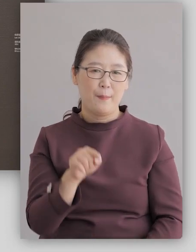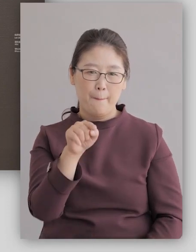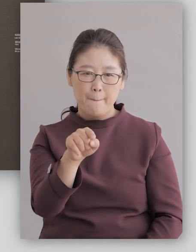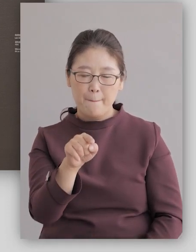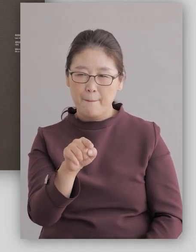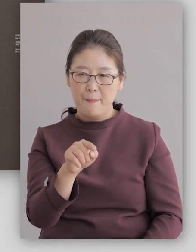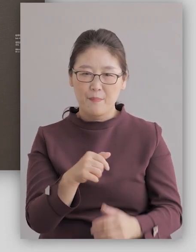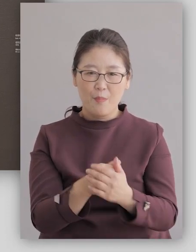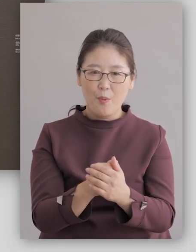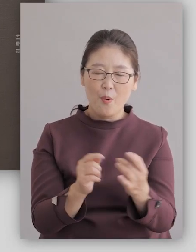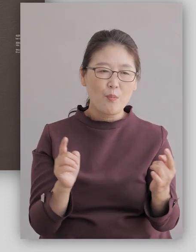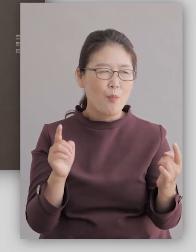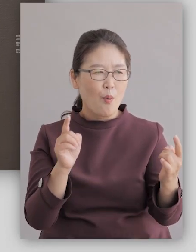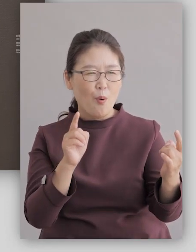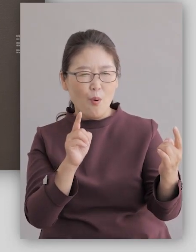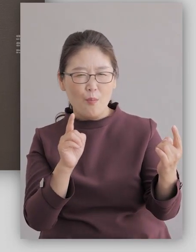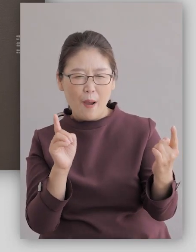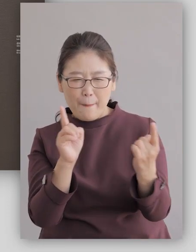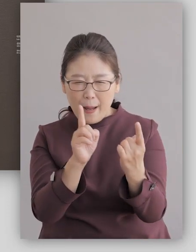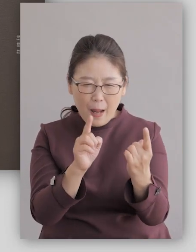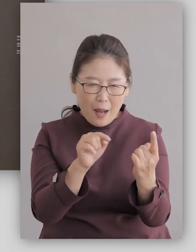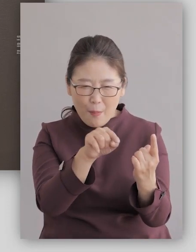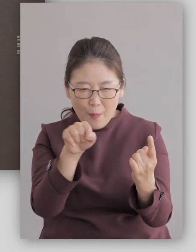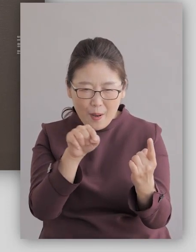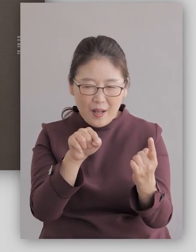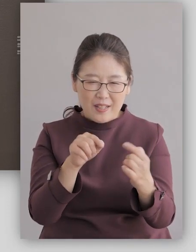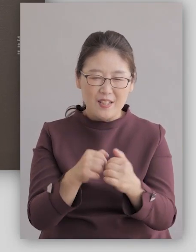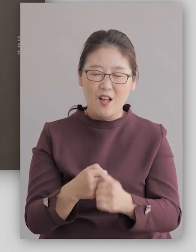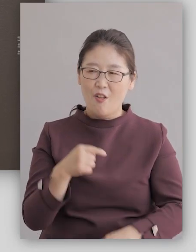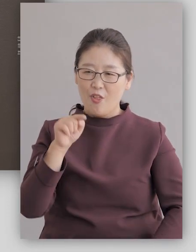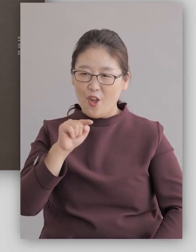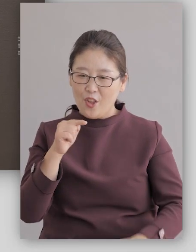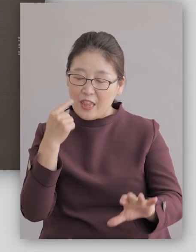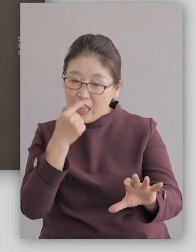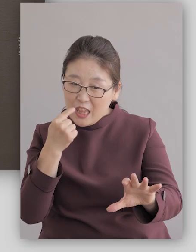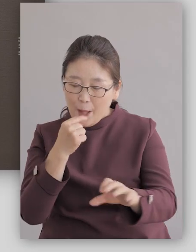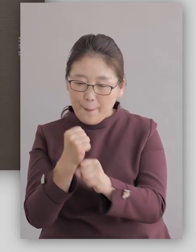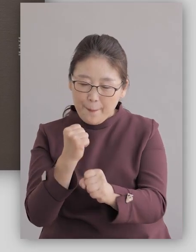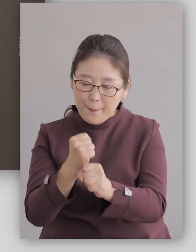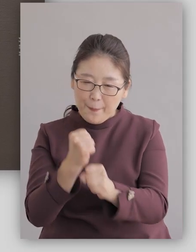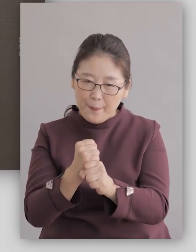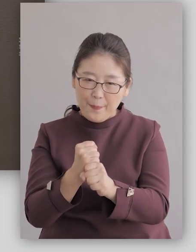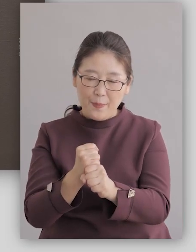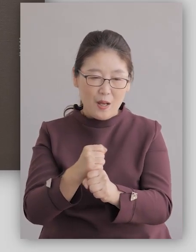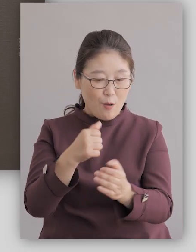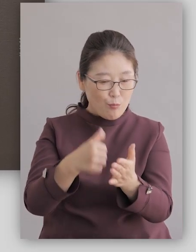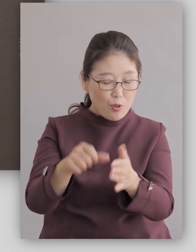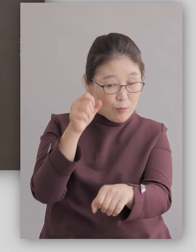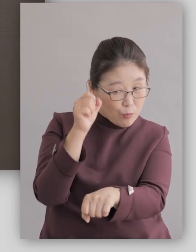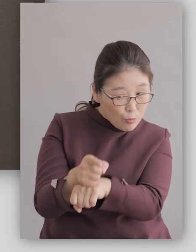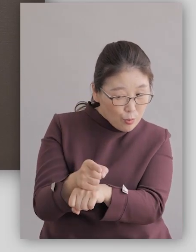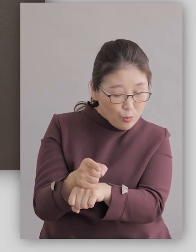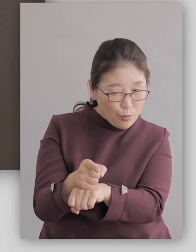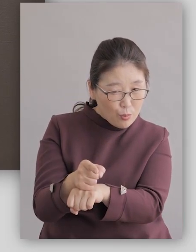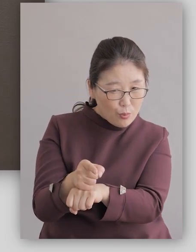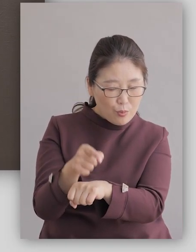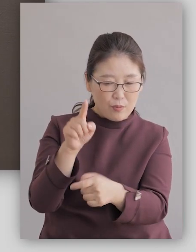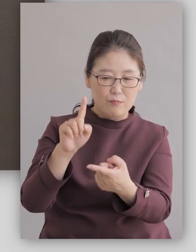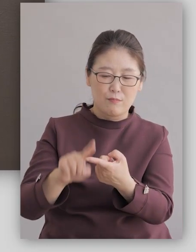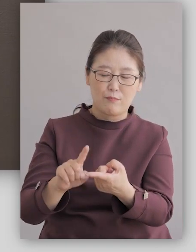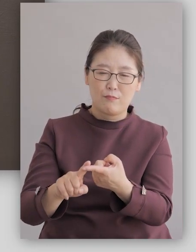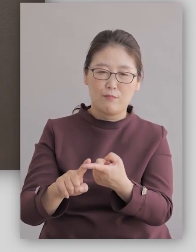현상한 소설이라고 하는 모노파의 이론의 근거를 마련하면서 이런 물성에 대한 부분들을